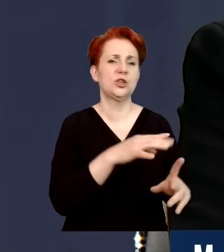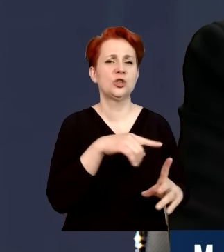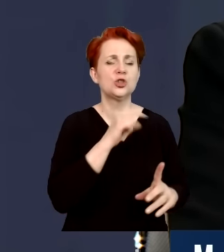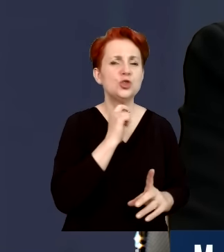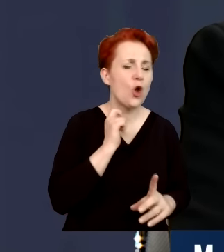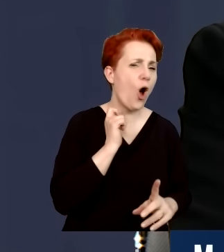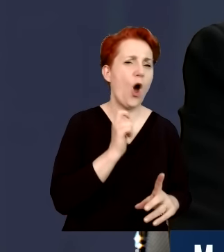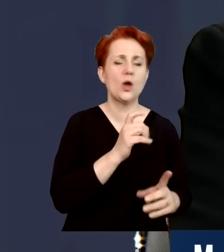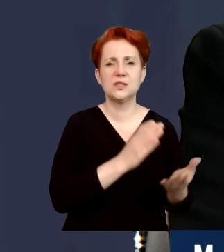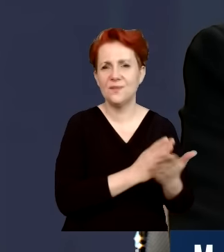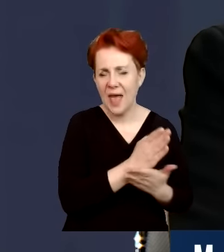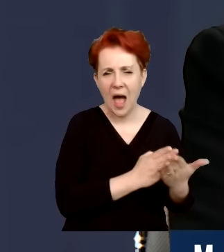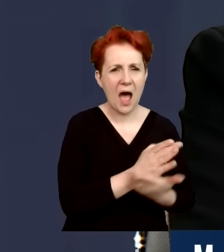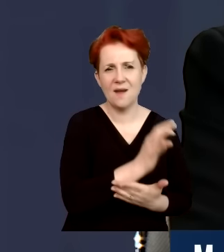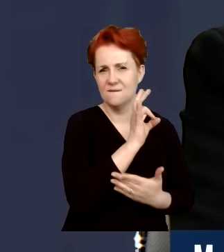chyba to, że